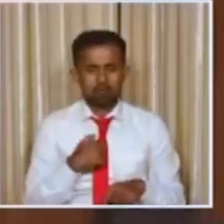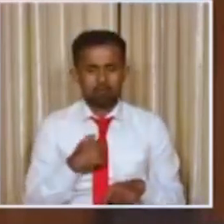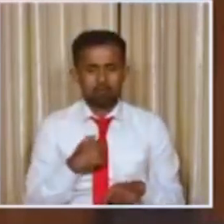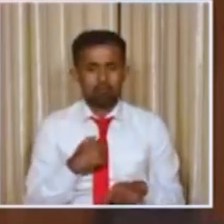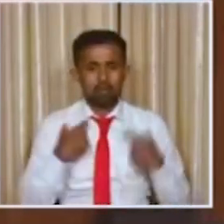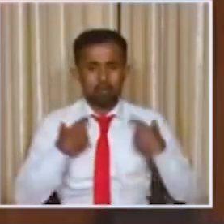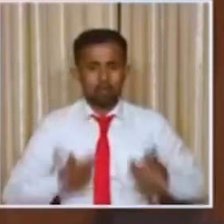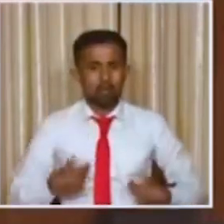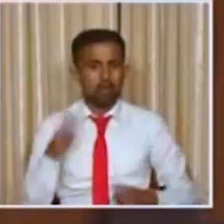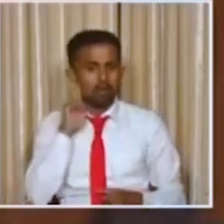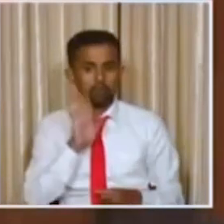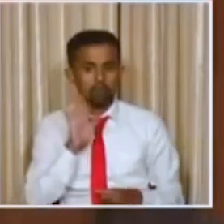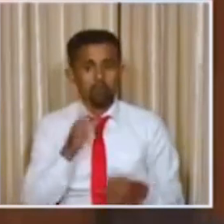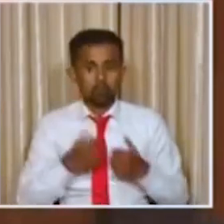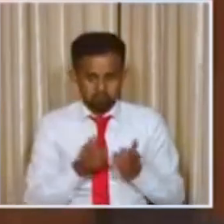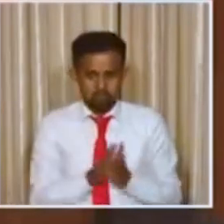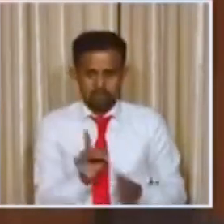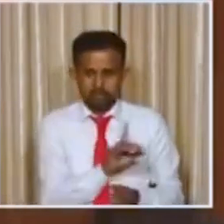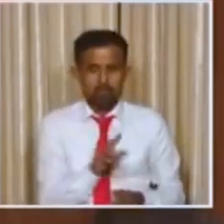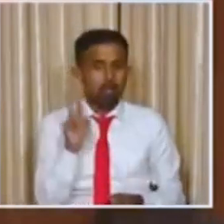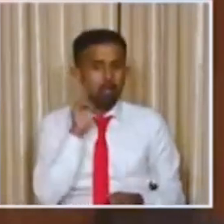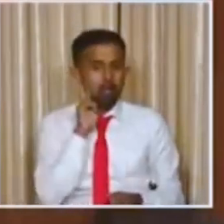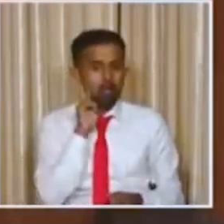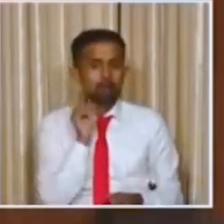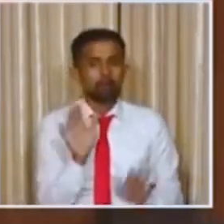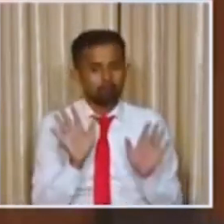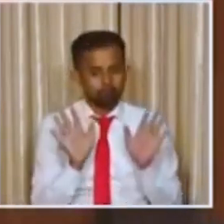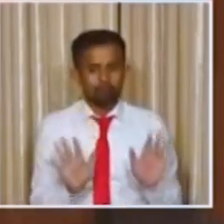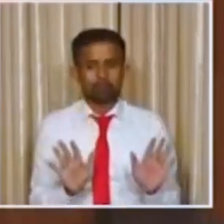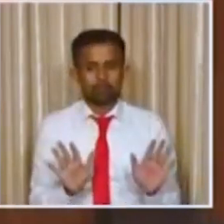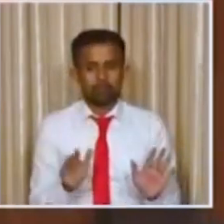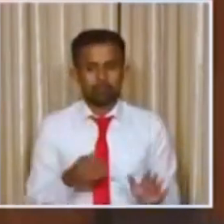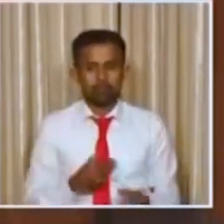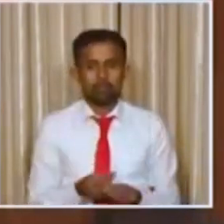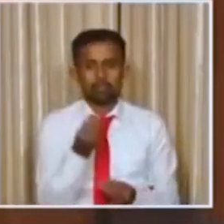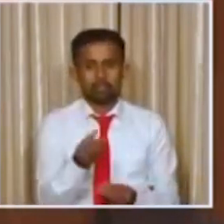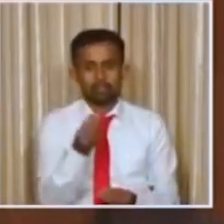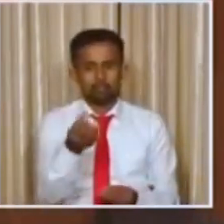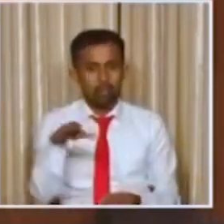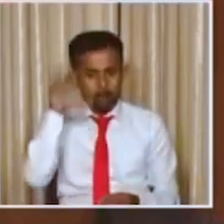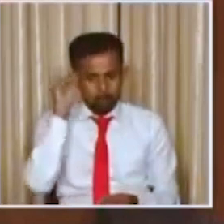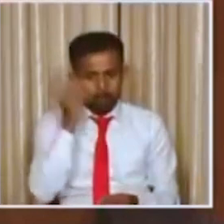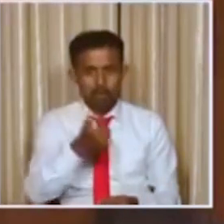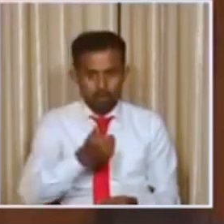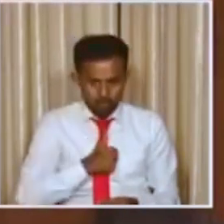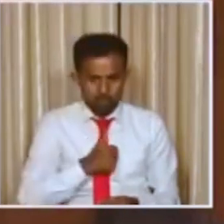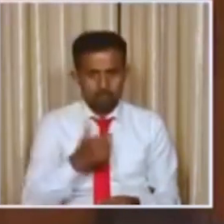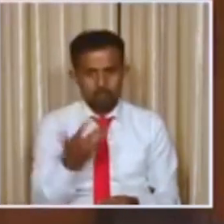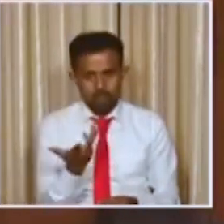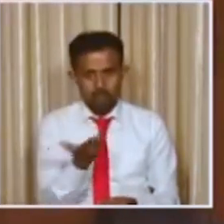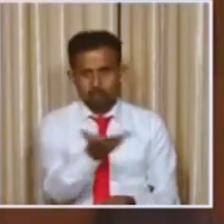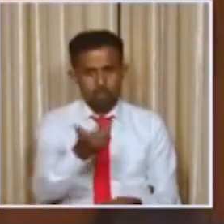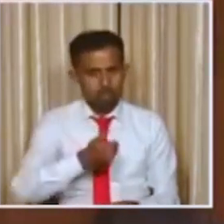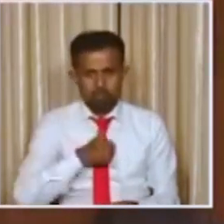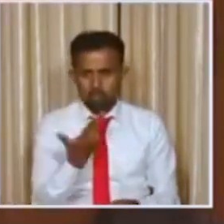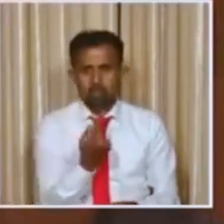விக்ரமசிங்க, தான் இந்த கொடுக்கிறதை நீங்கள் ஏற்றுக்கொள்ள போறீங்களா இல்லையா, நீங்கள் விரும்பாவிட்டால் நீங்கள் சொல்லுங்கள். நான் 2005 நான்